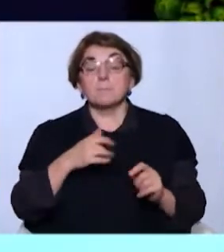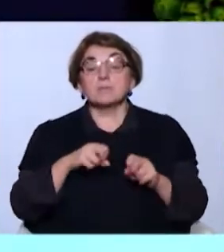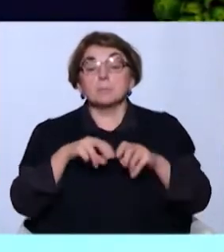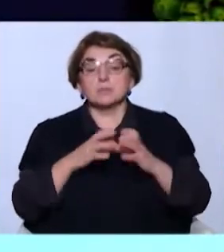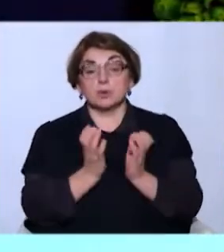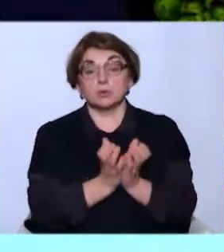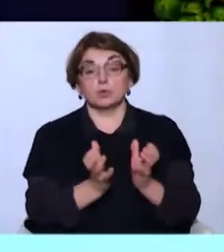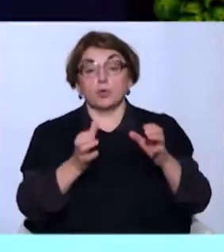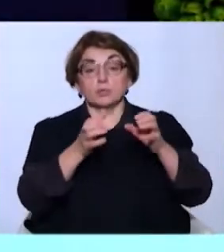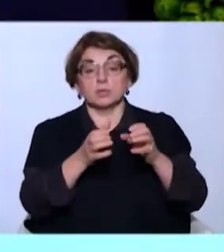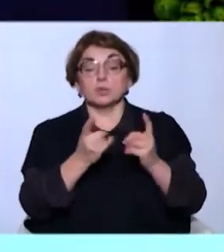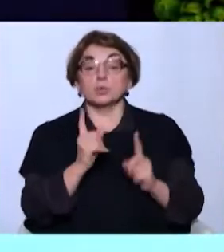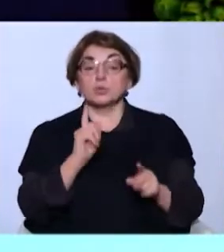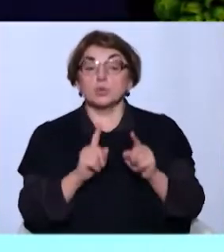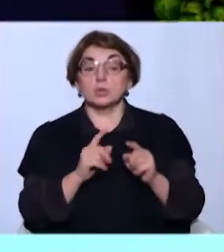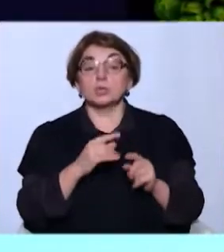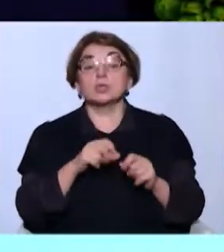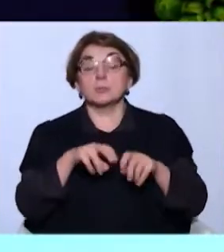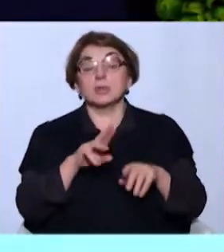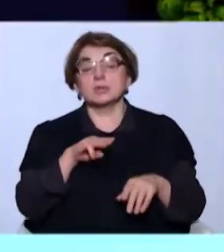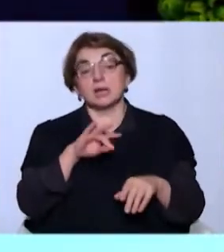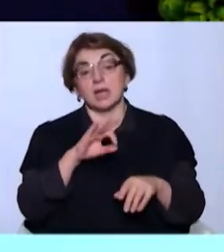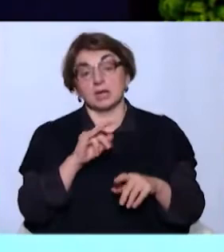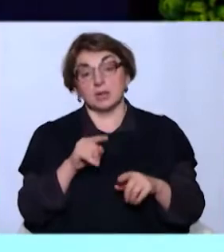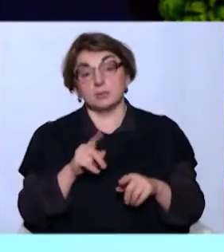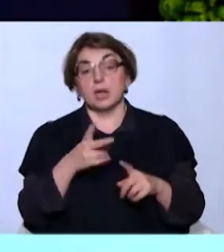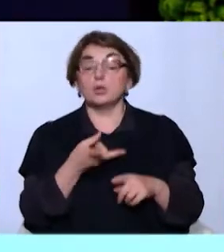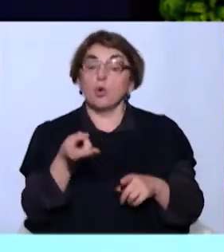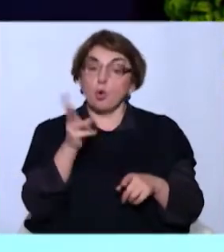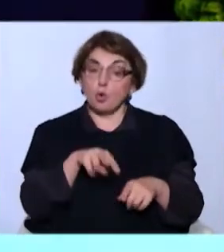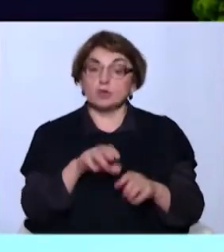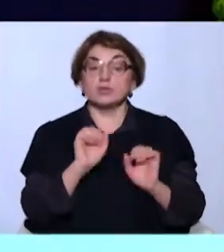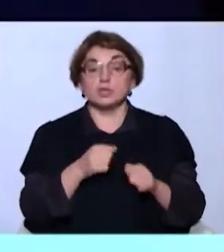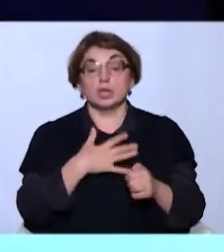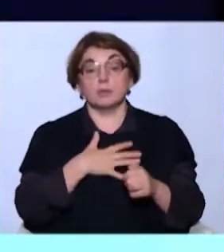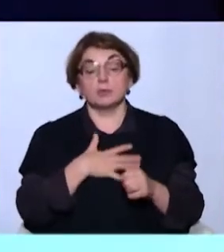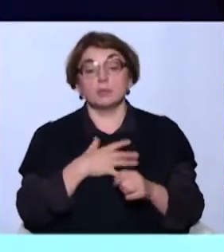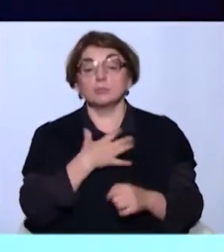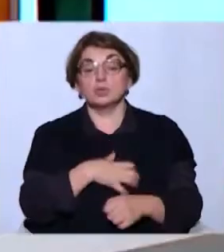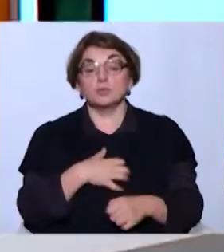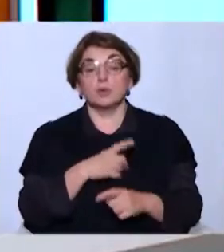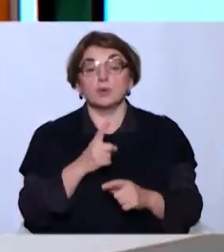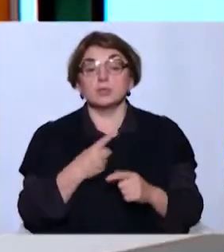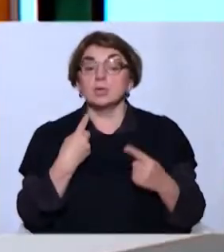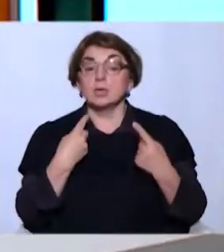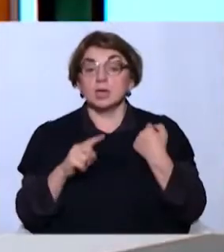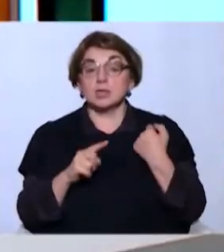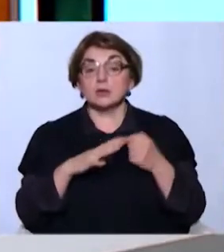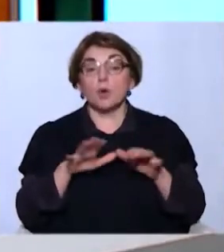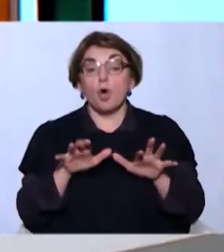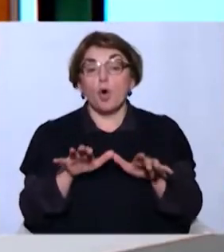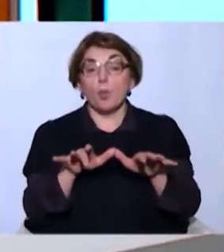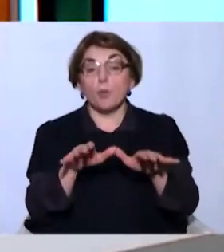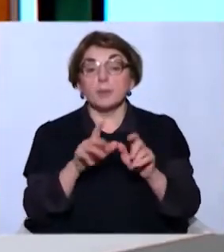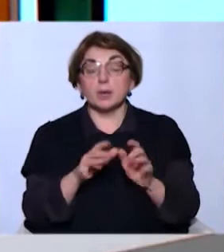ტომსიკებით, თუმცა ზოგიერთი წარმომადგენელი ტრაქეებითაც სუნთქავს, ან ორივეთი. Მნიშვნელოვანია ის, რომ განსხვავება, რომ ობებები